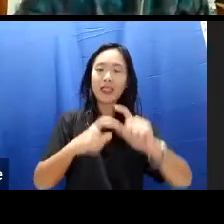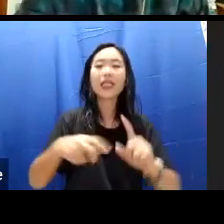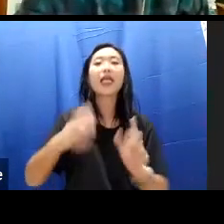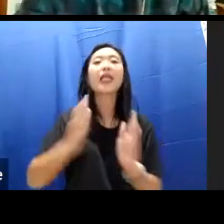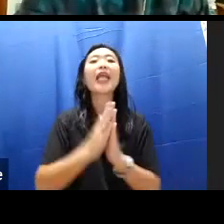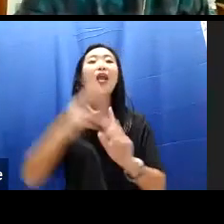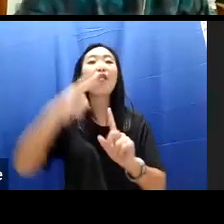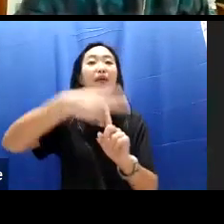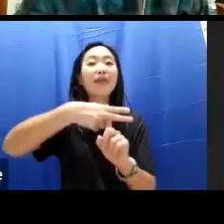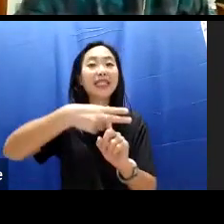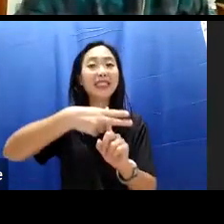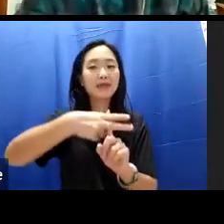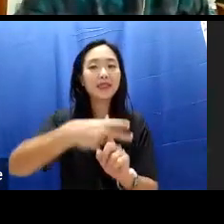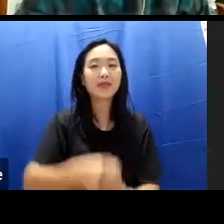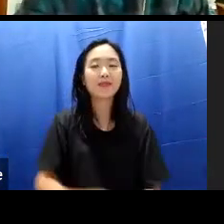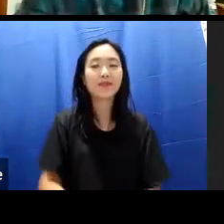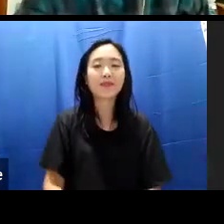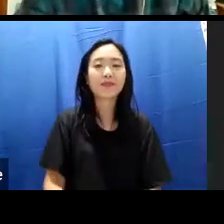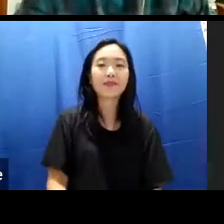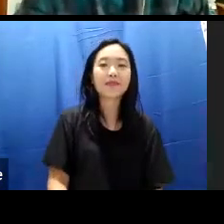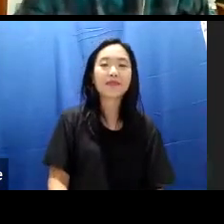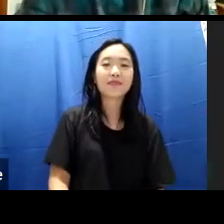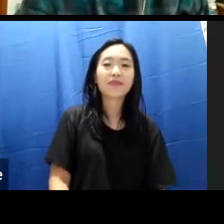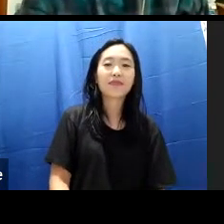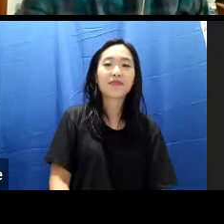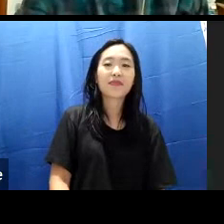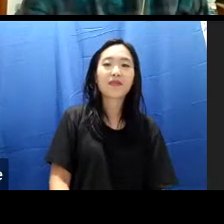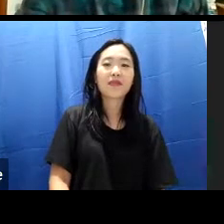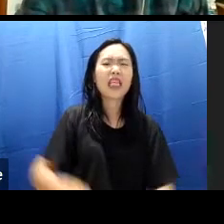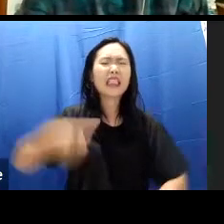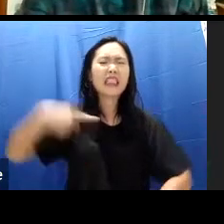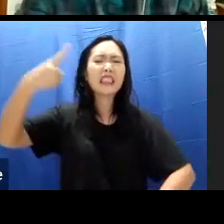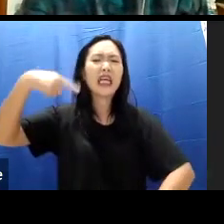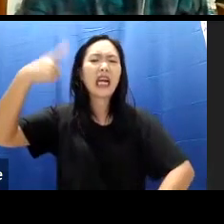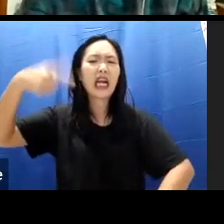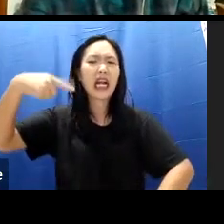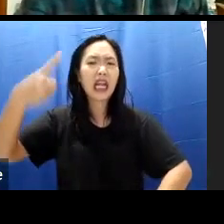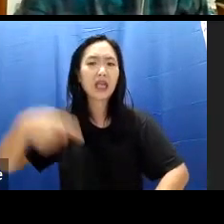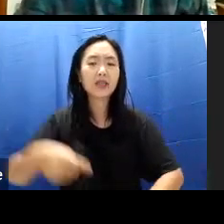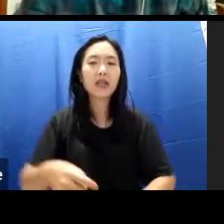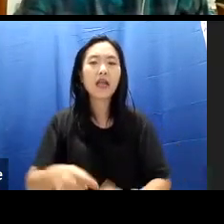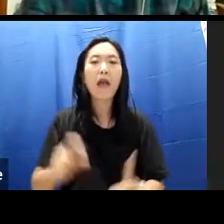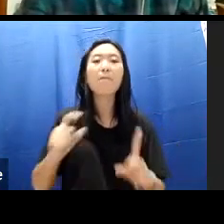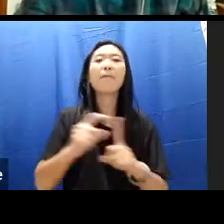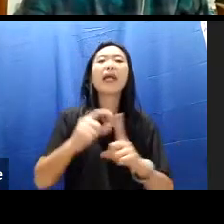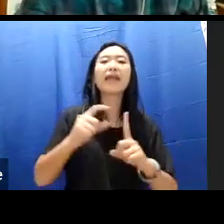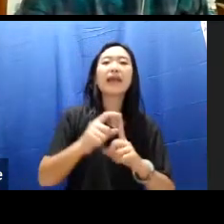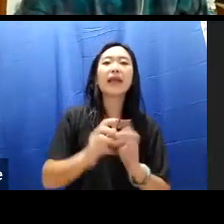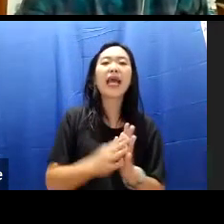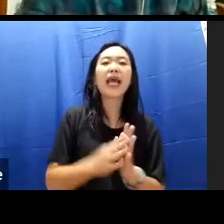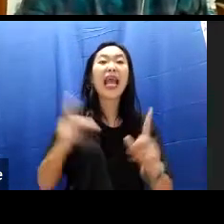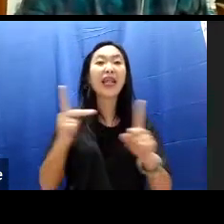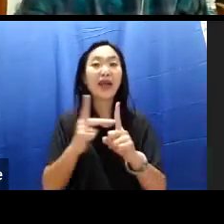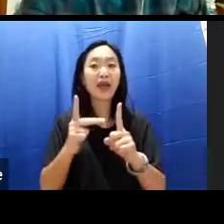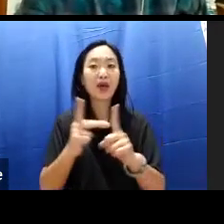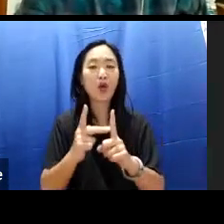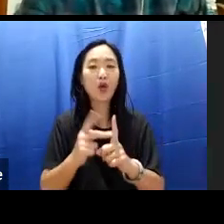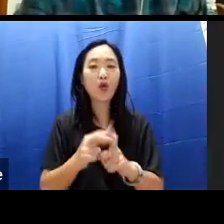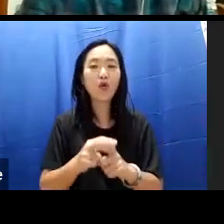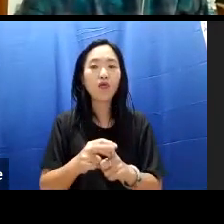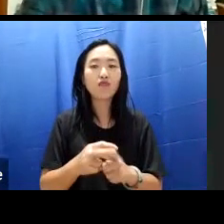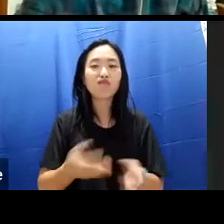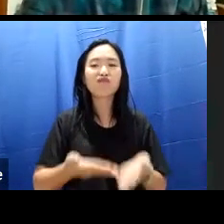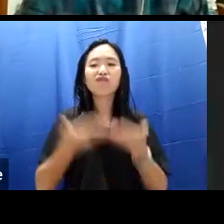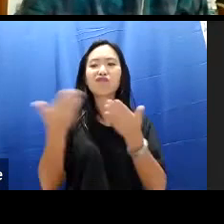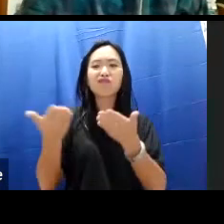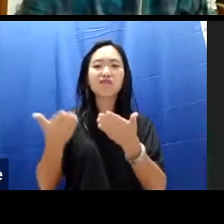Namun seringkali rejim gender patriarkal dan rejim seksualitas heteronormatif menerapkan politik gender dan seksualitas